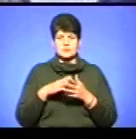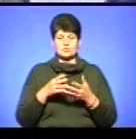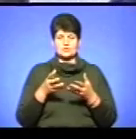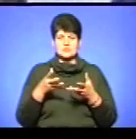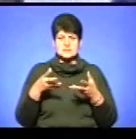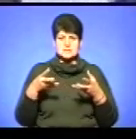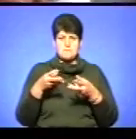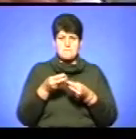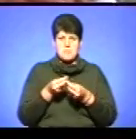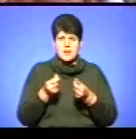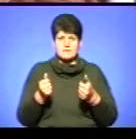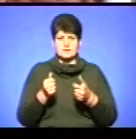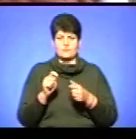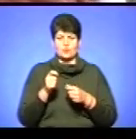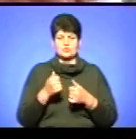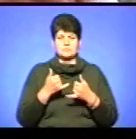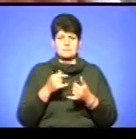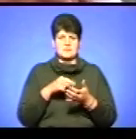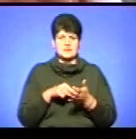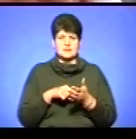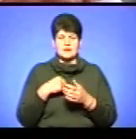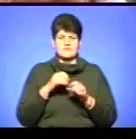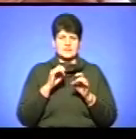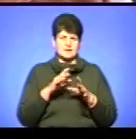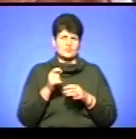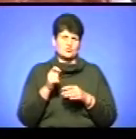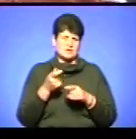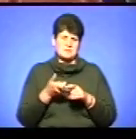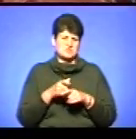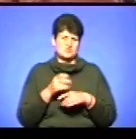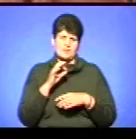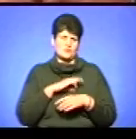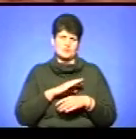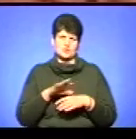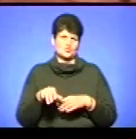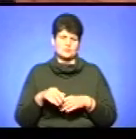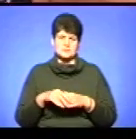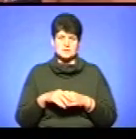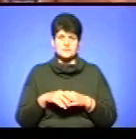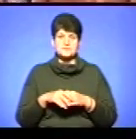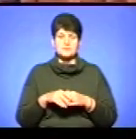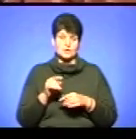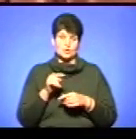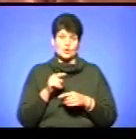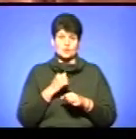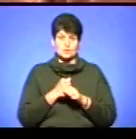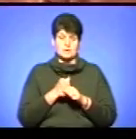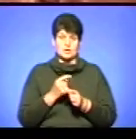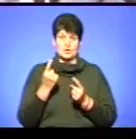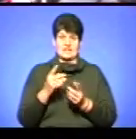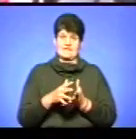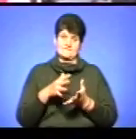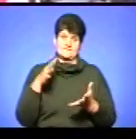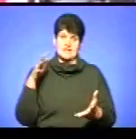символічний ключ від міста. Я поставив старий ключ, яким ми більше не користуємося, для того, щоб з нього зробили один